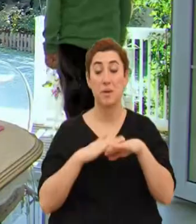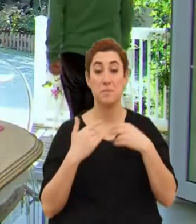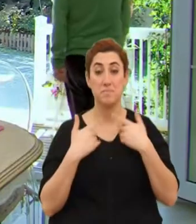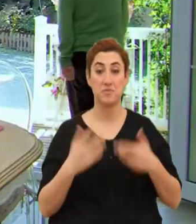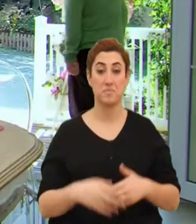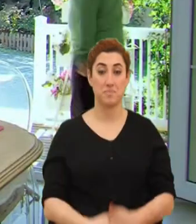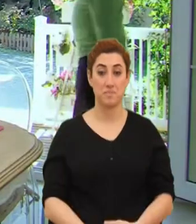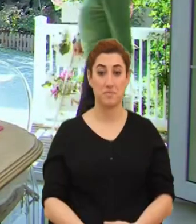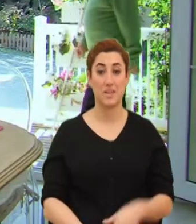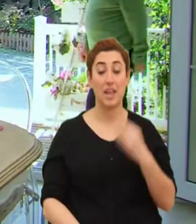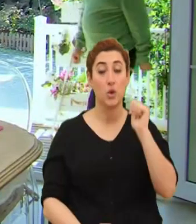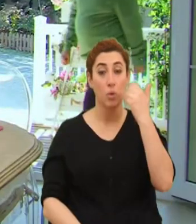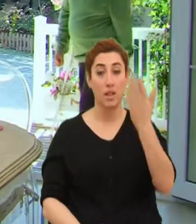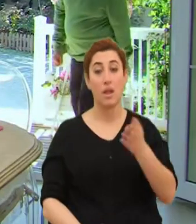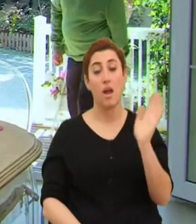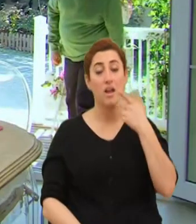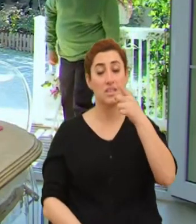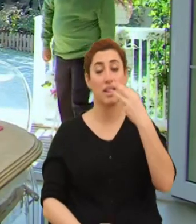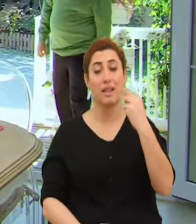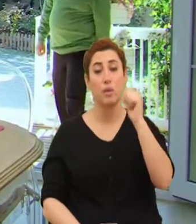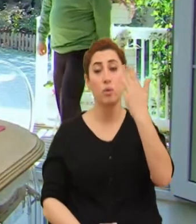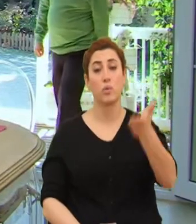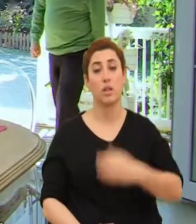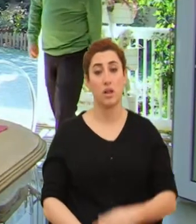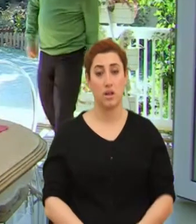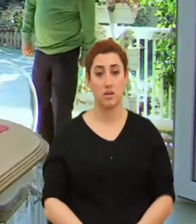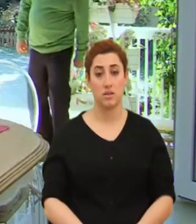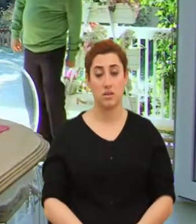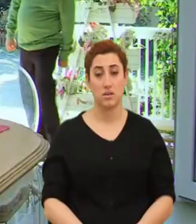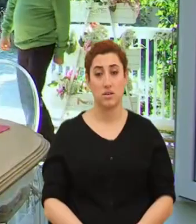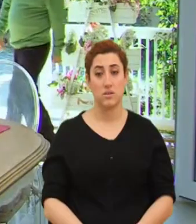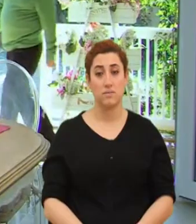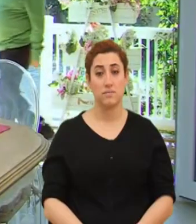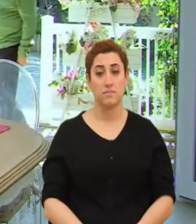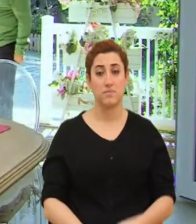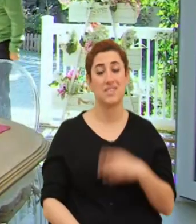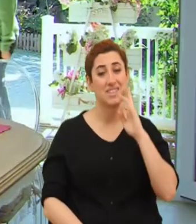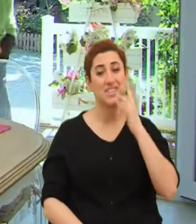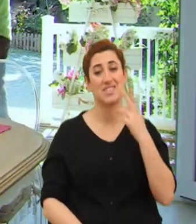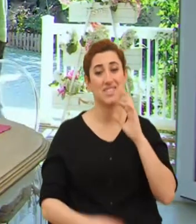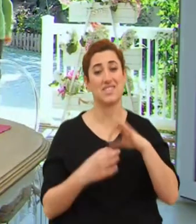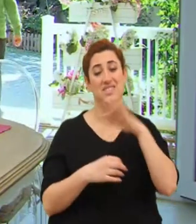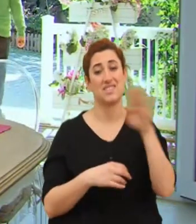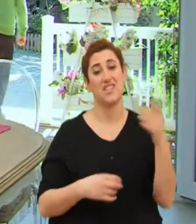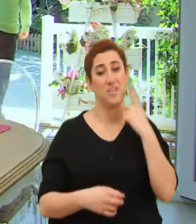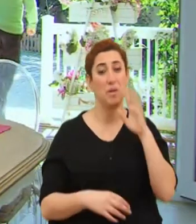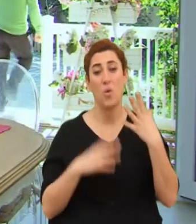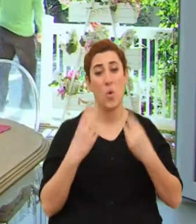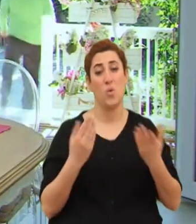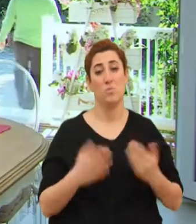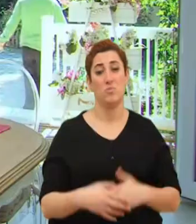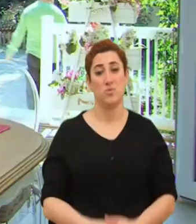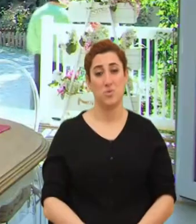İyi günler. Hadi sana da iyi günler ya. Yazık be insanlara bak neler olmuş